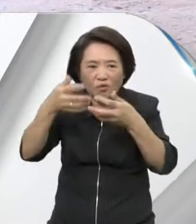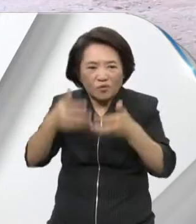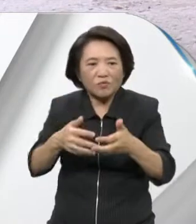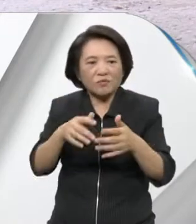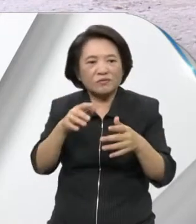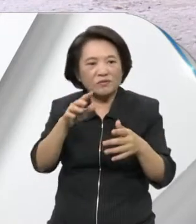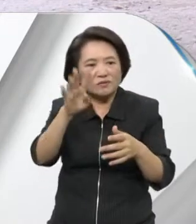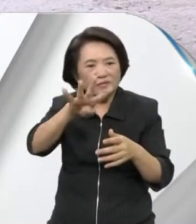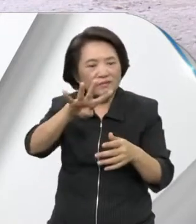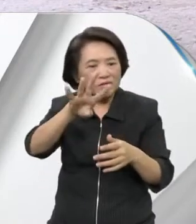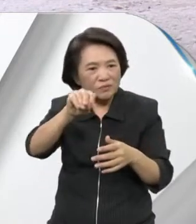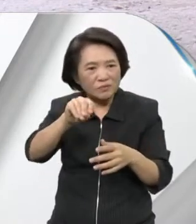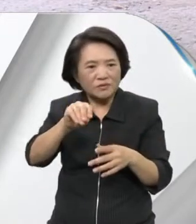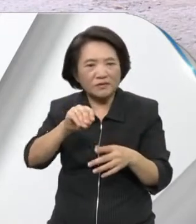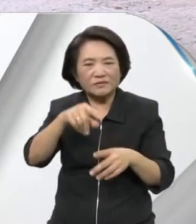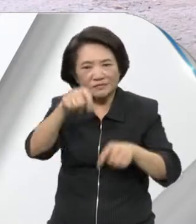是